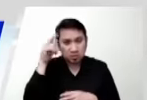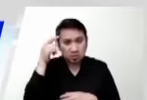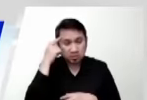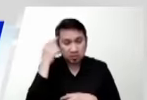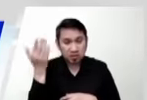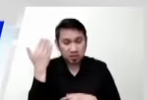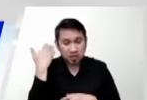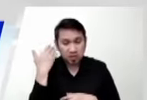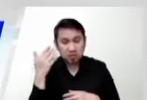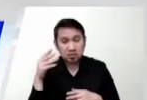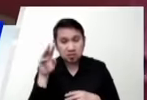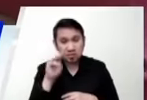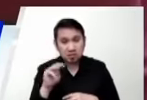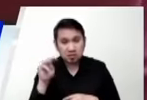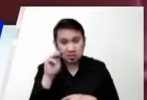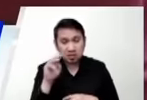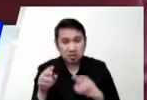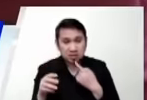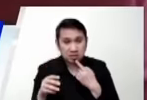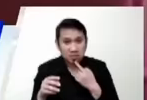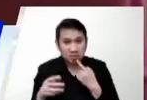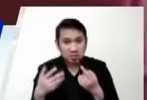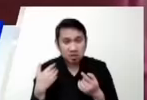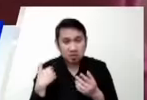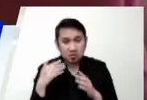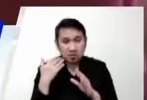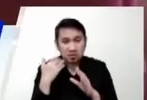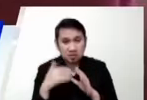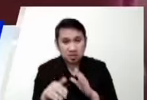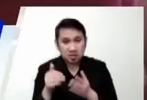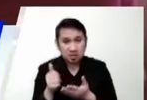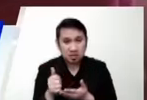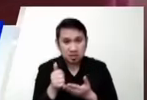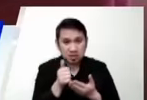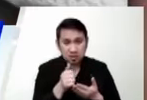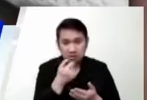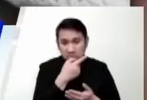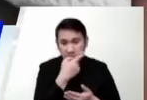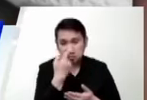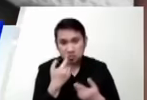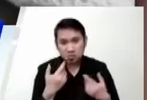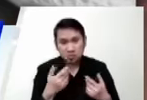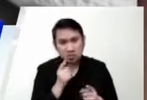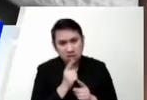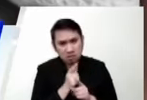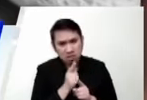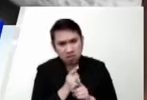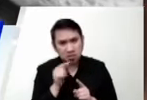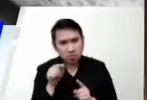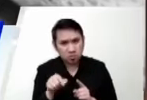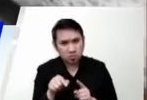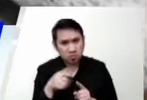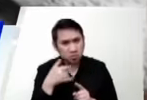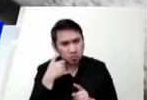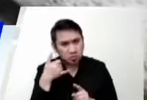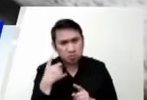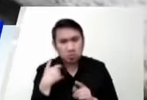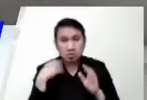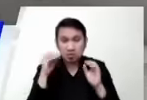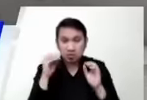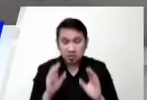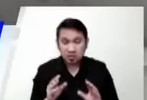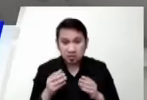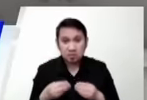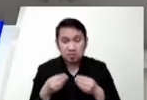at nagsabing magpapadala ng tulong. Dahil sa inakalang lehitimo ang tawag, hindi raw nagdalawang isip ang guro na ibigay ang code na